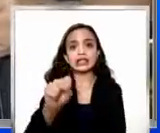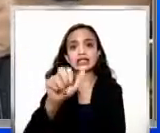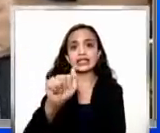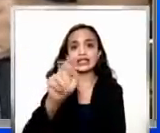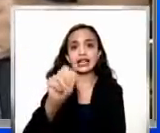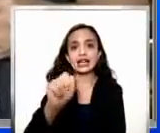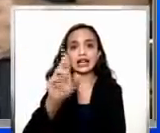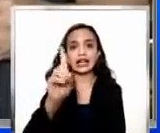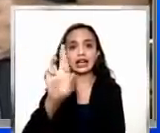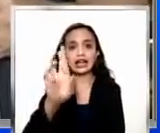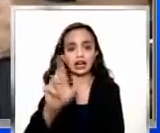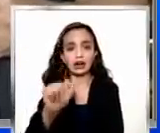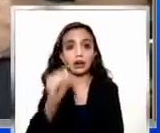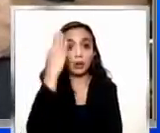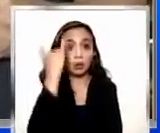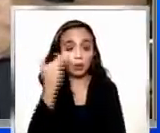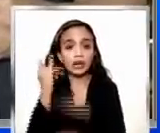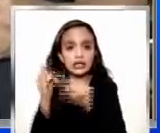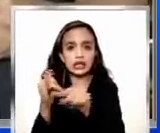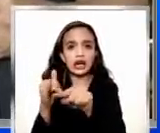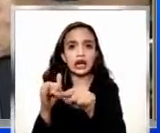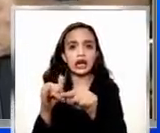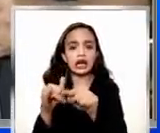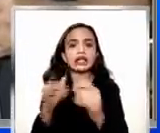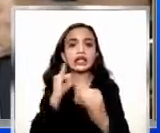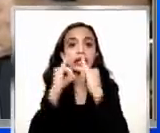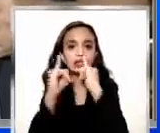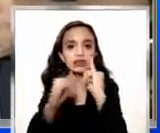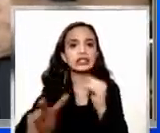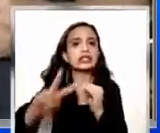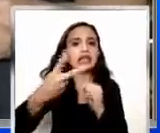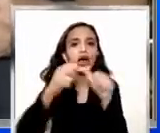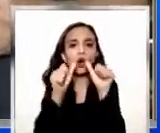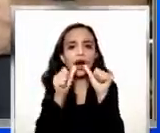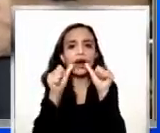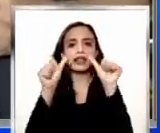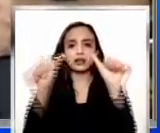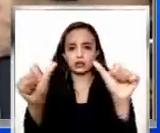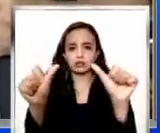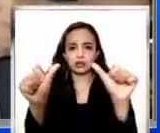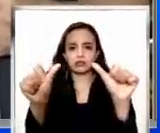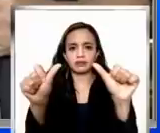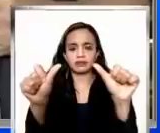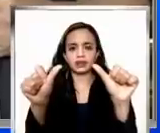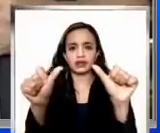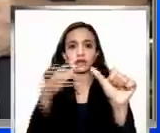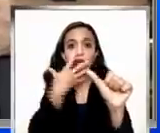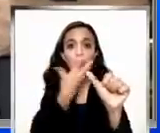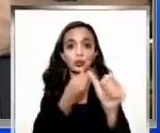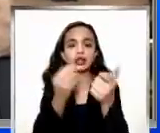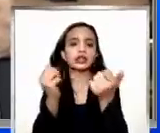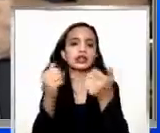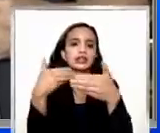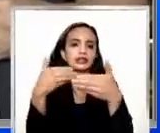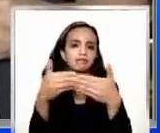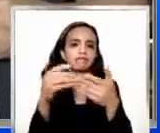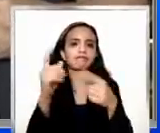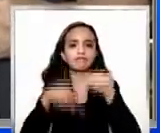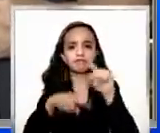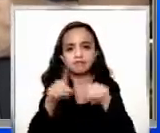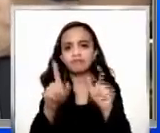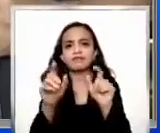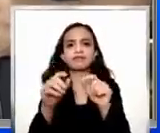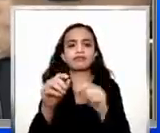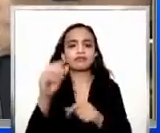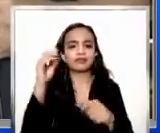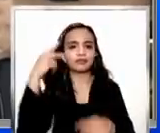siya po yung tumutok dun sa pangalawang announcement ng mga malalapit kay dating Pangulong Noynoy Aquino. Mike. Standby, Sandra Aguinaldo,